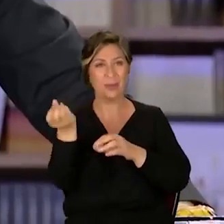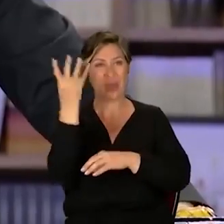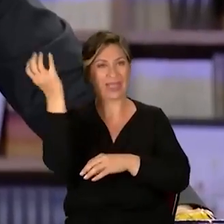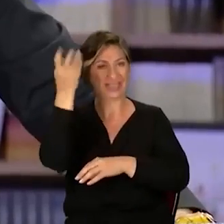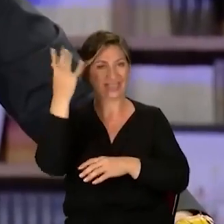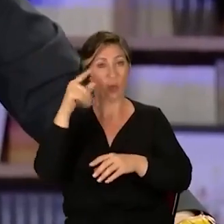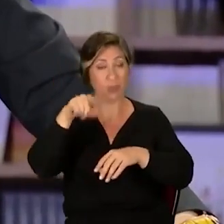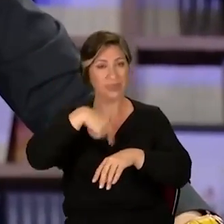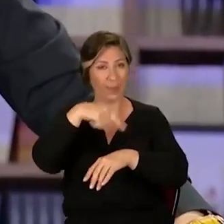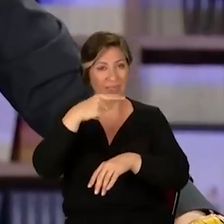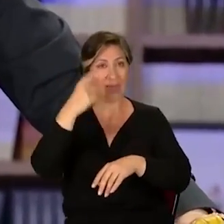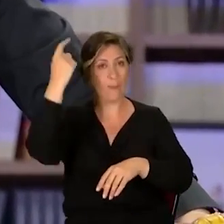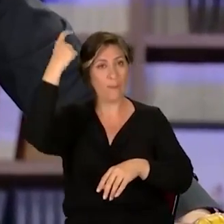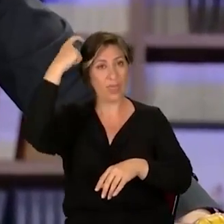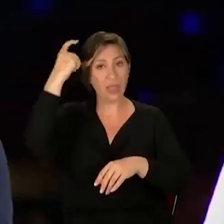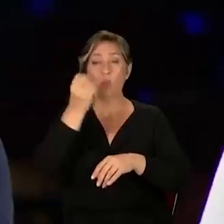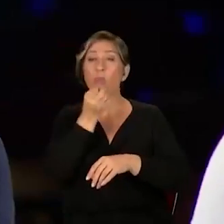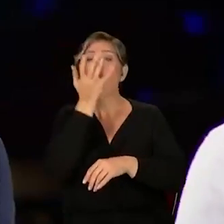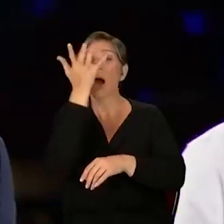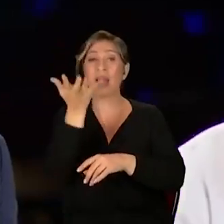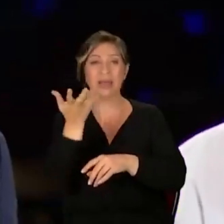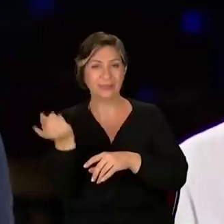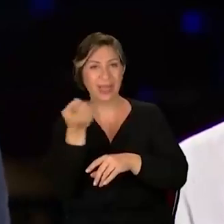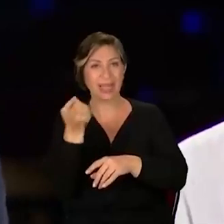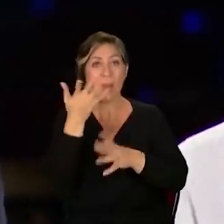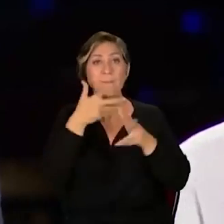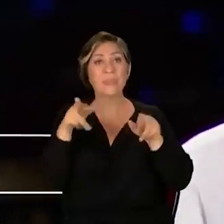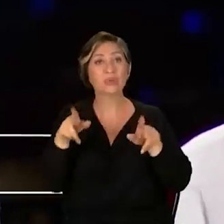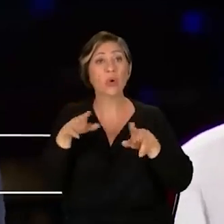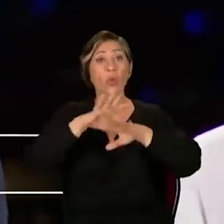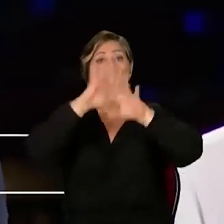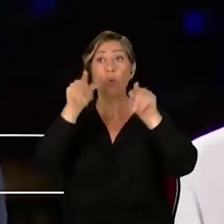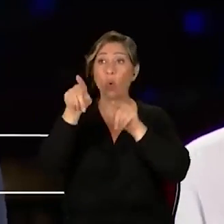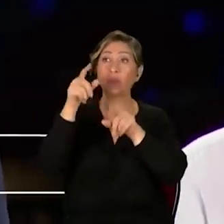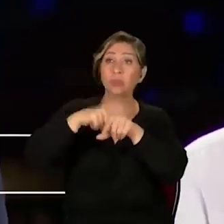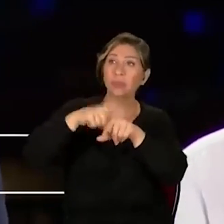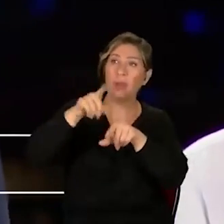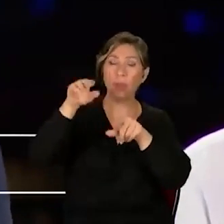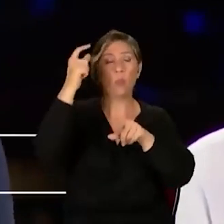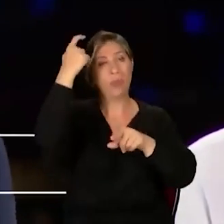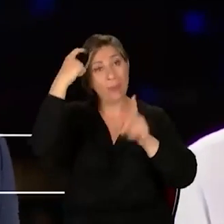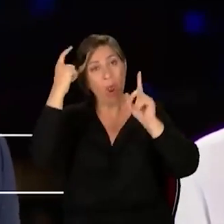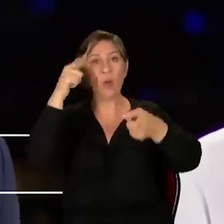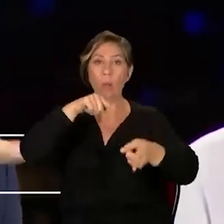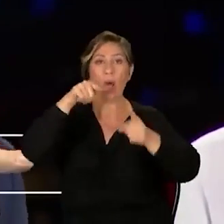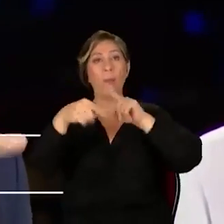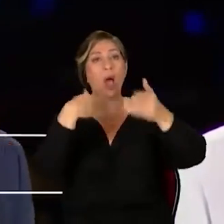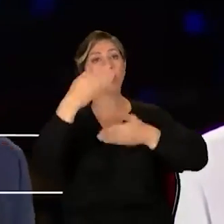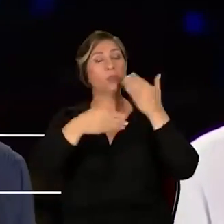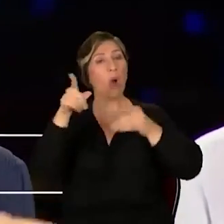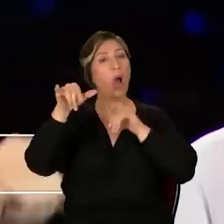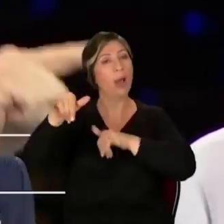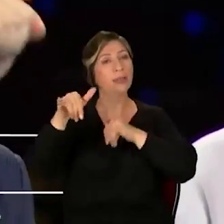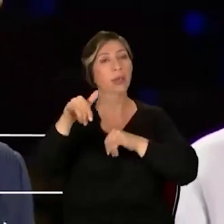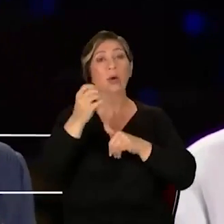teknoloji olduğu dönemlerde beyni buharlı makineye benzetiyorlarmış. Bütün tanımlamaları oradan yapıyorlarmış. Mesela bizdeki feedback lafının sebebi